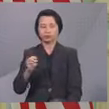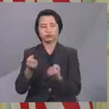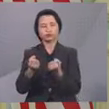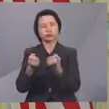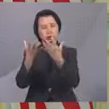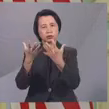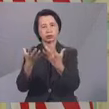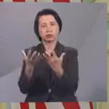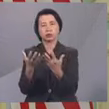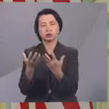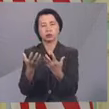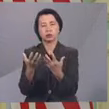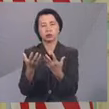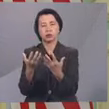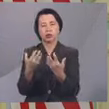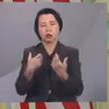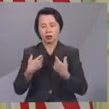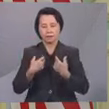sebanyak